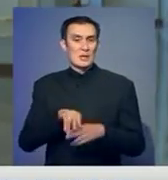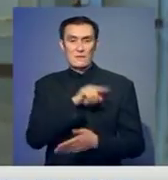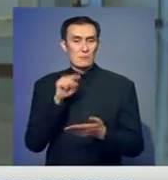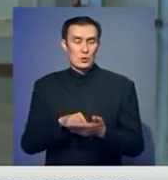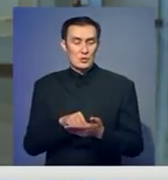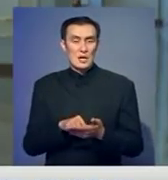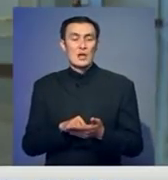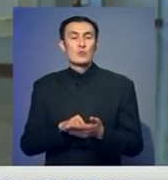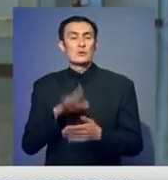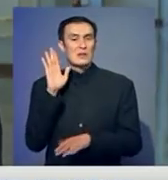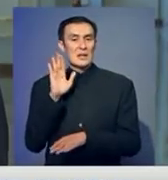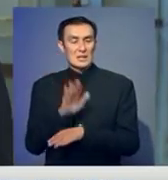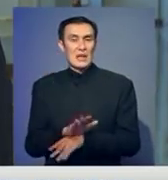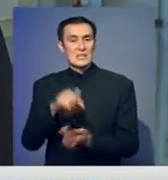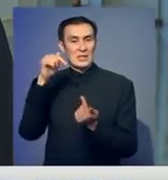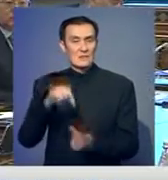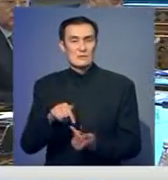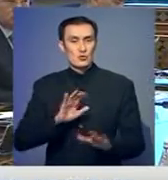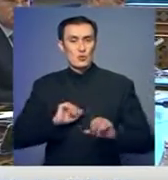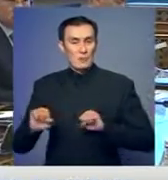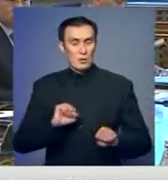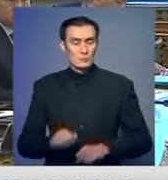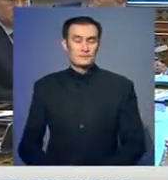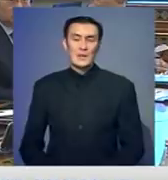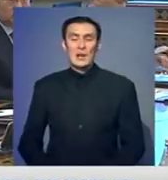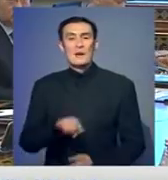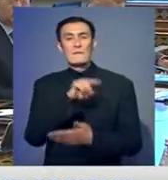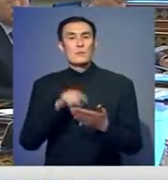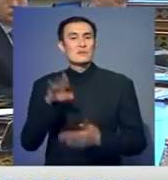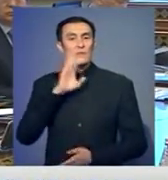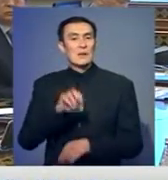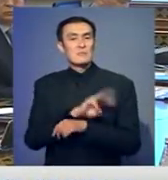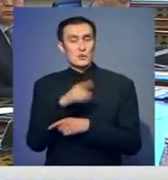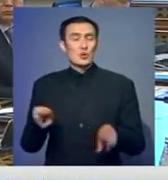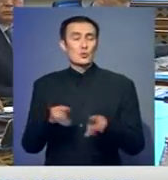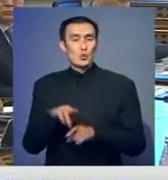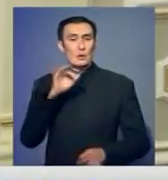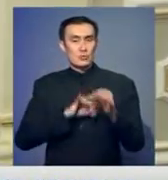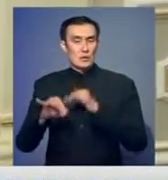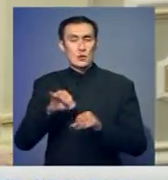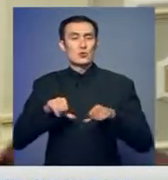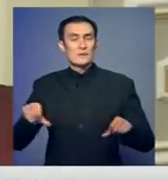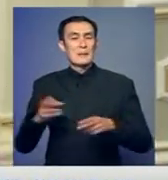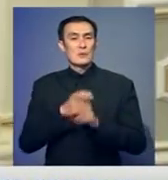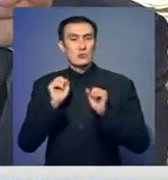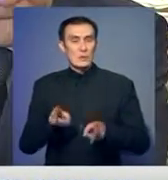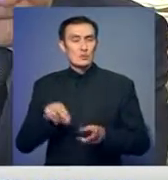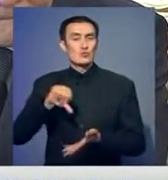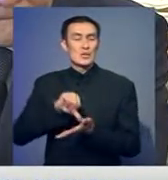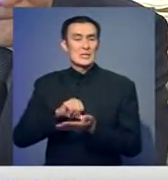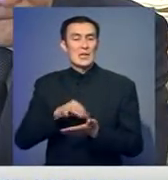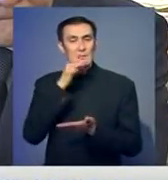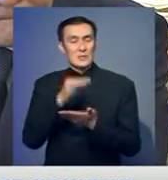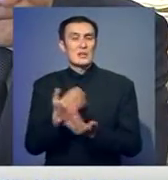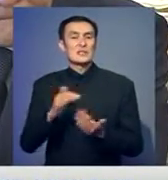вопрос. Уже дали соответствующее распоряжение. Вопросы водоснабжения страны также были обсуждены на заседании Совета безопасности. Участники